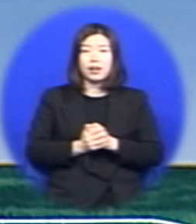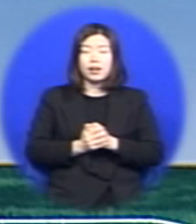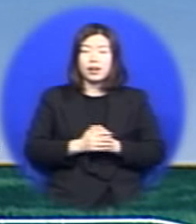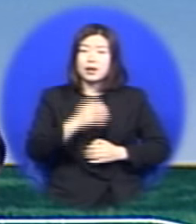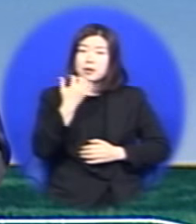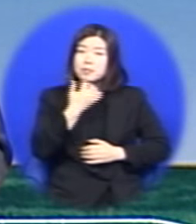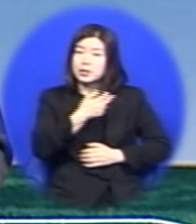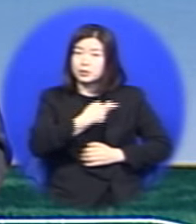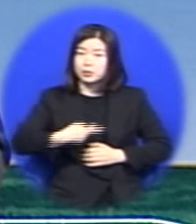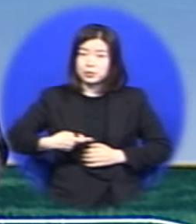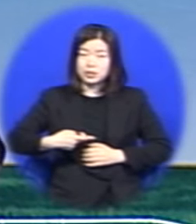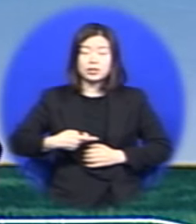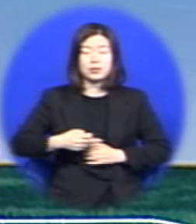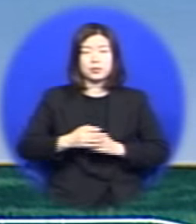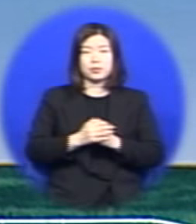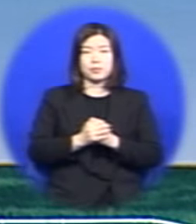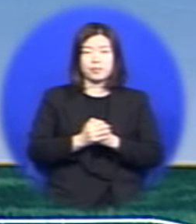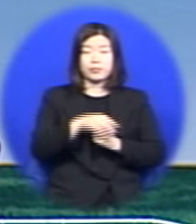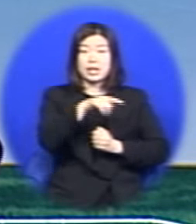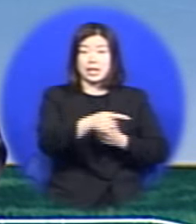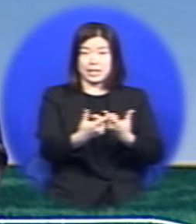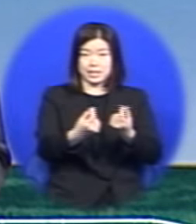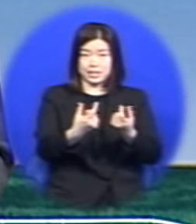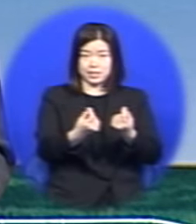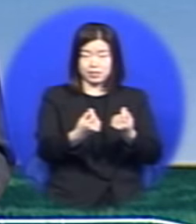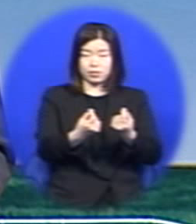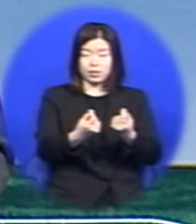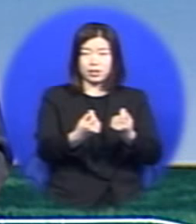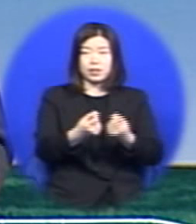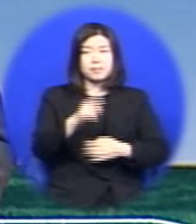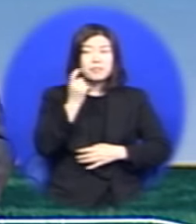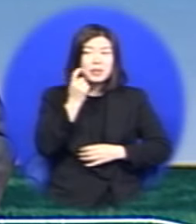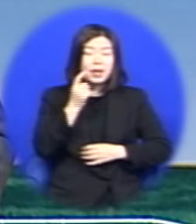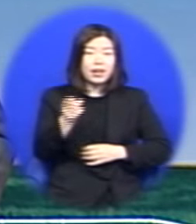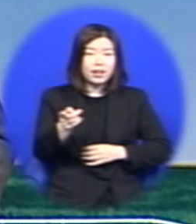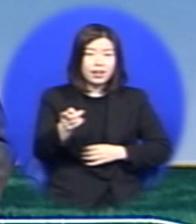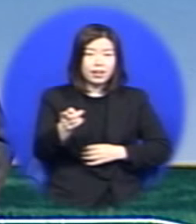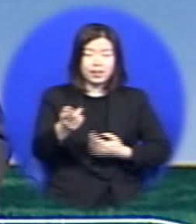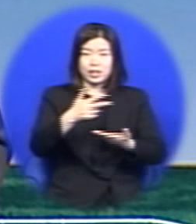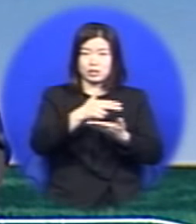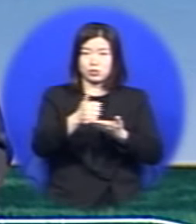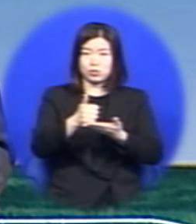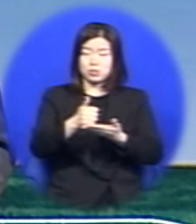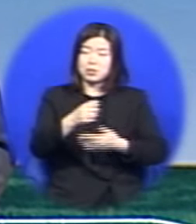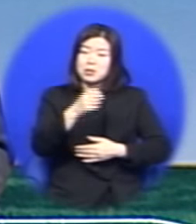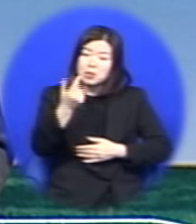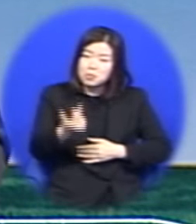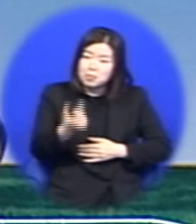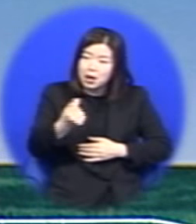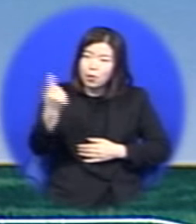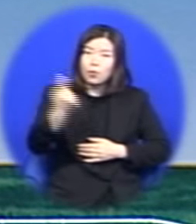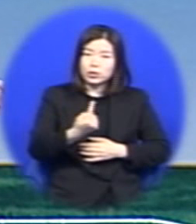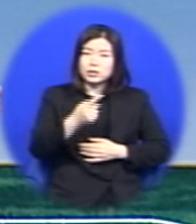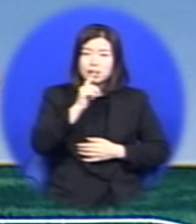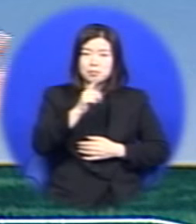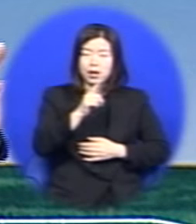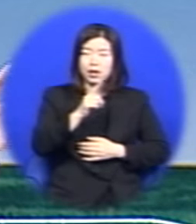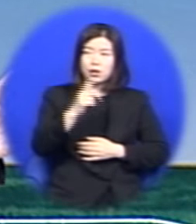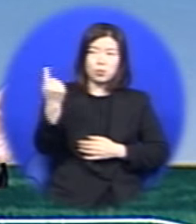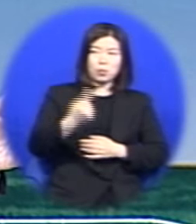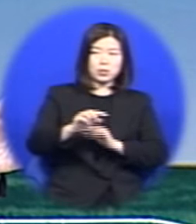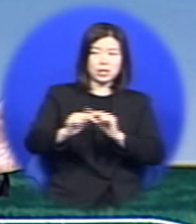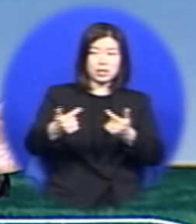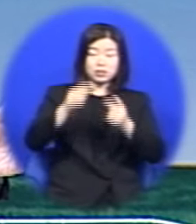베드로 사도가 그런 식으로, 거짓말이잖아, 주님이 곧 오신다고 그래놓고 안 오시는 거 보니